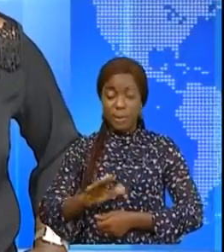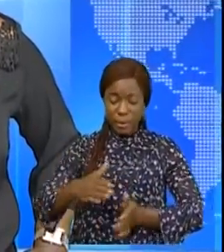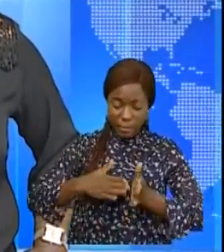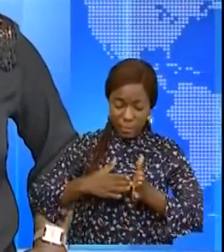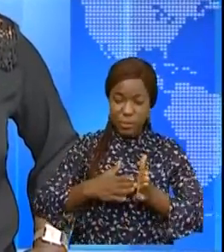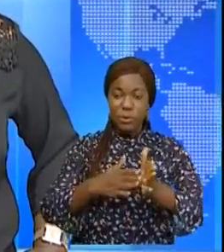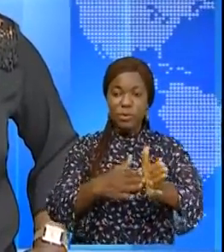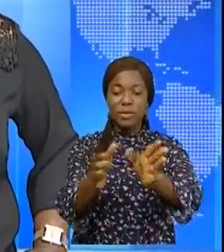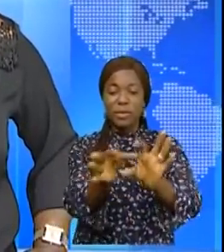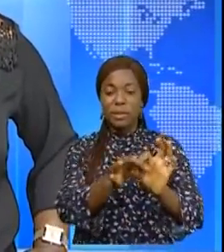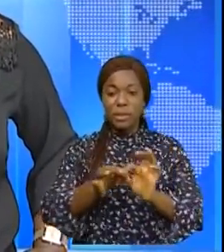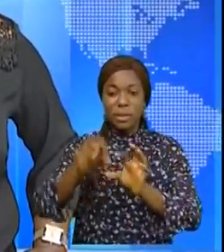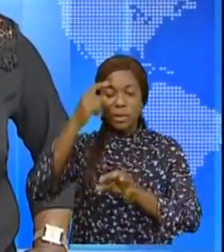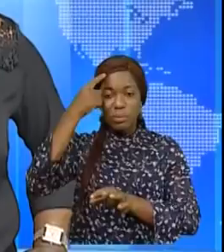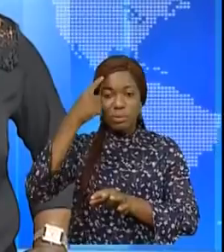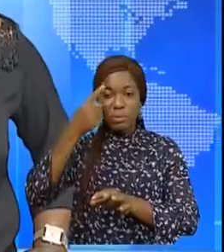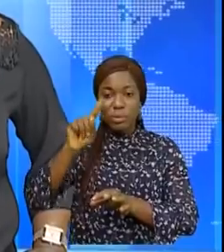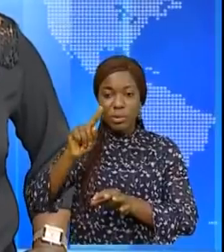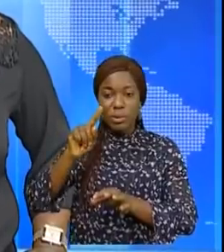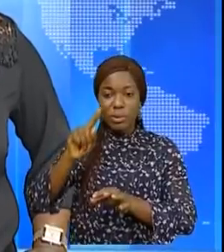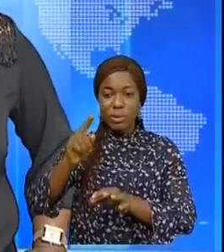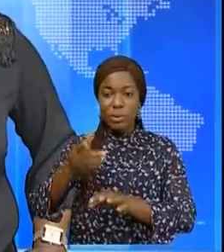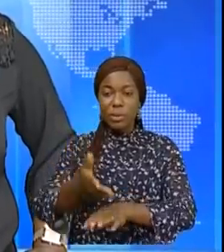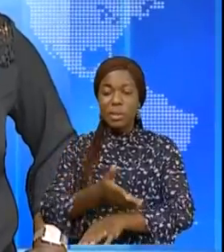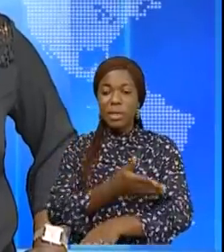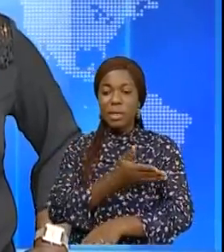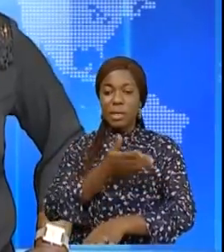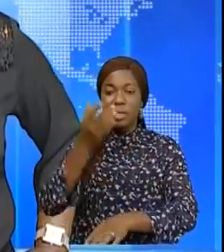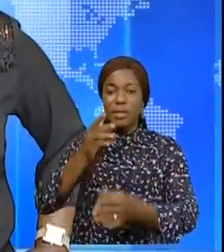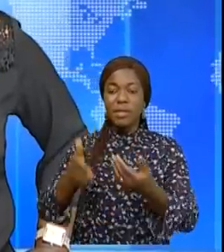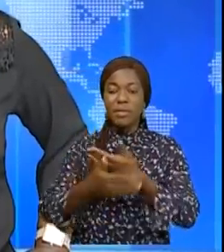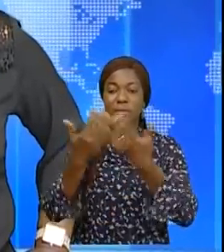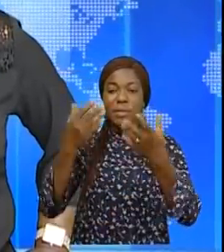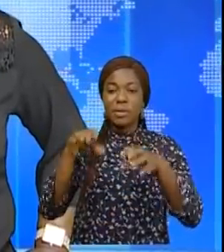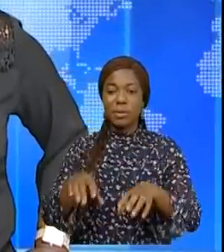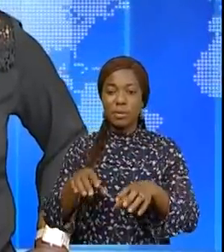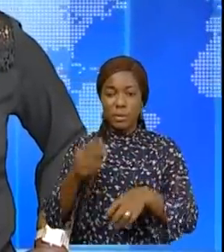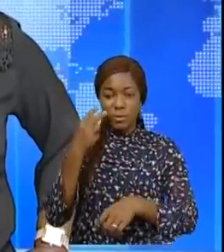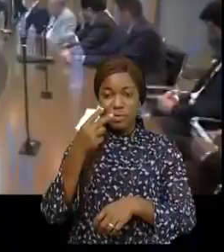les entretiens pour la rénovation des villes congolaises. Edith Chala.